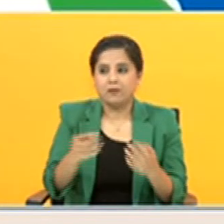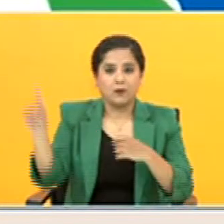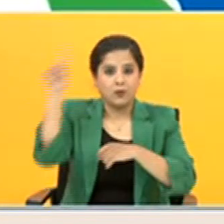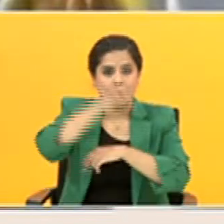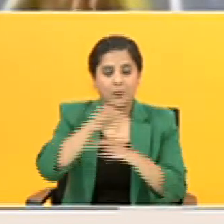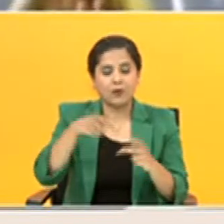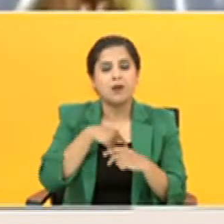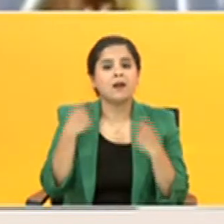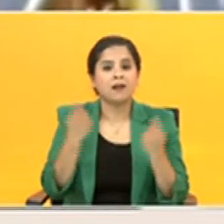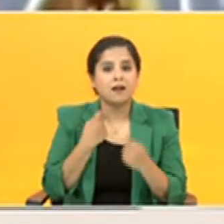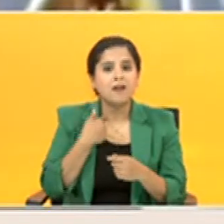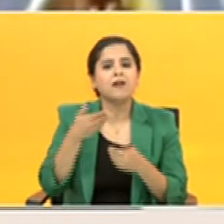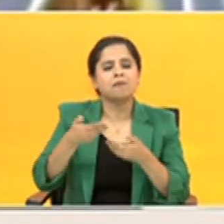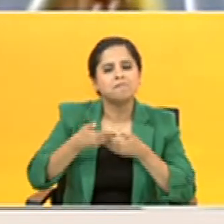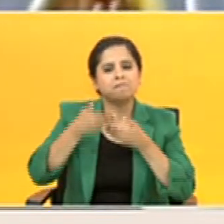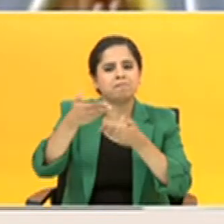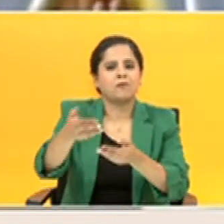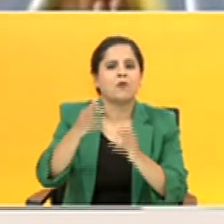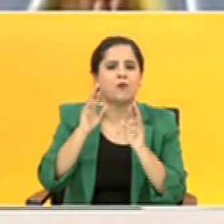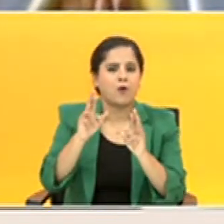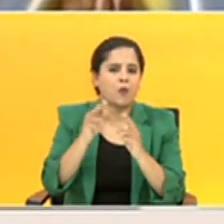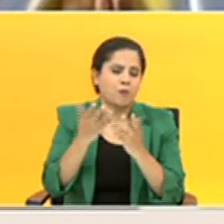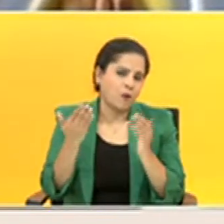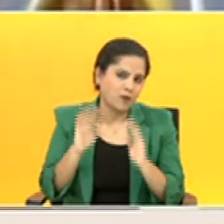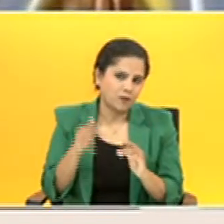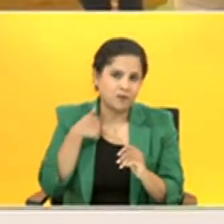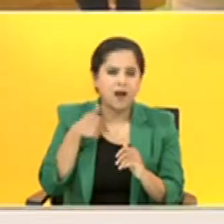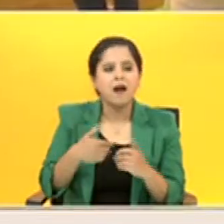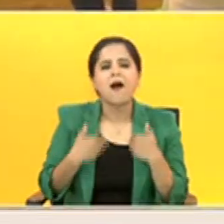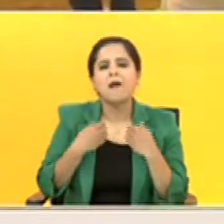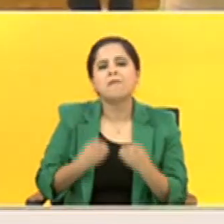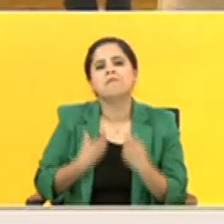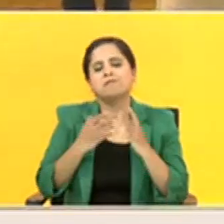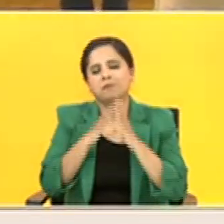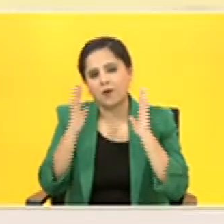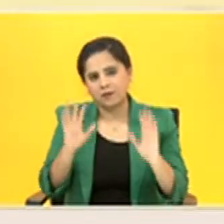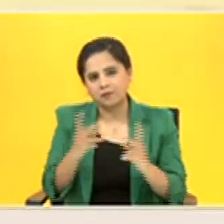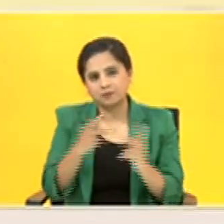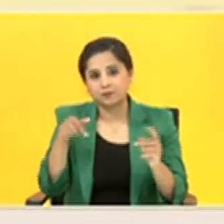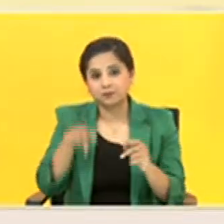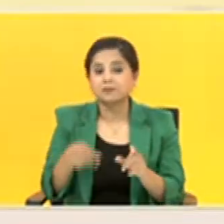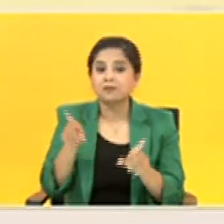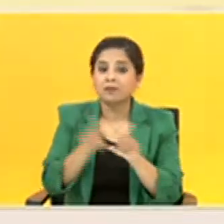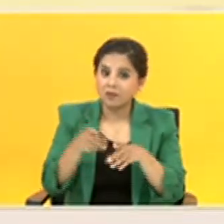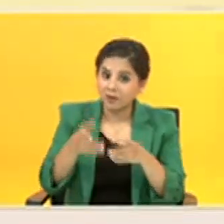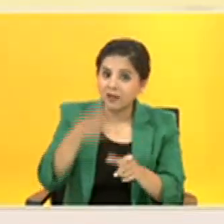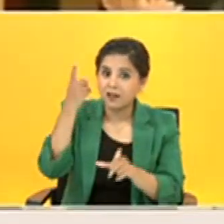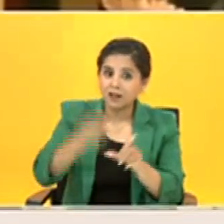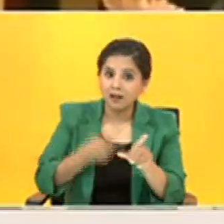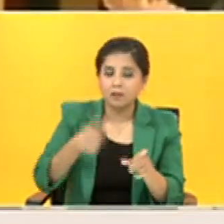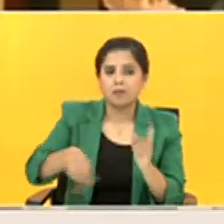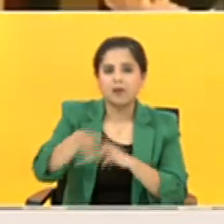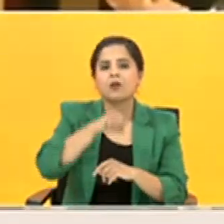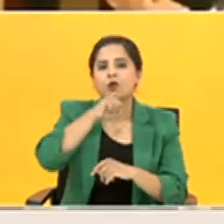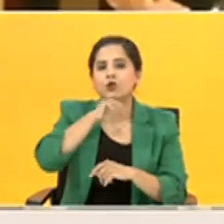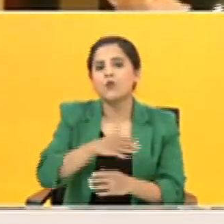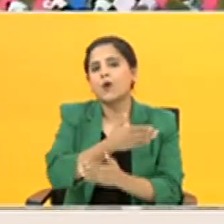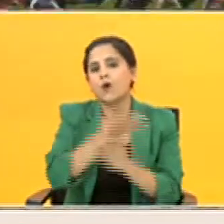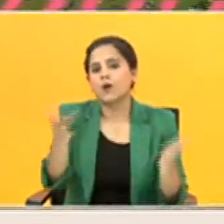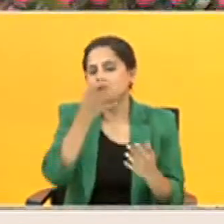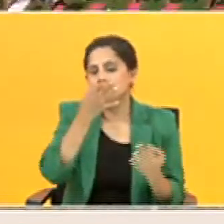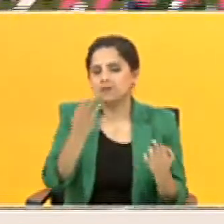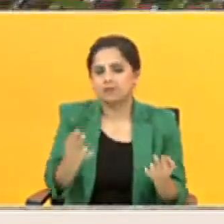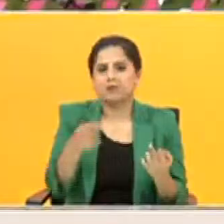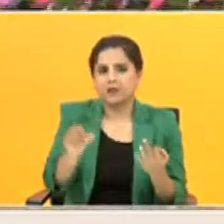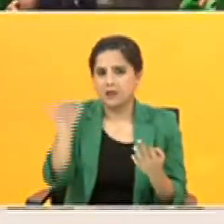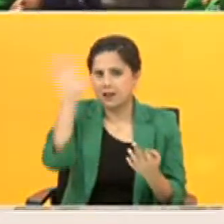में शामिल होने का अवसर मिलेगा। मुझे जानकर अच्छा लगा कि इस बार भी हमारे युवा साथी